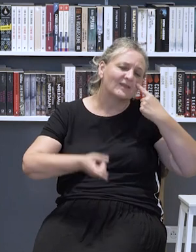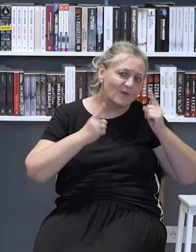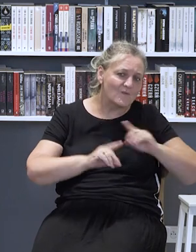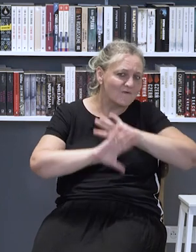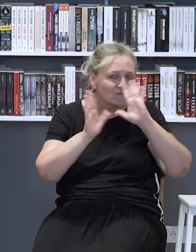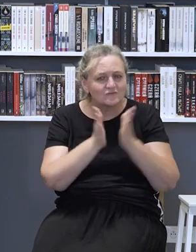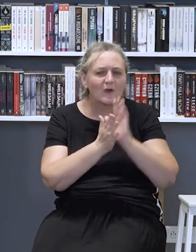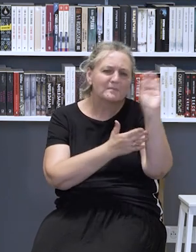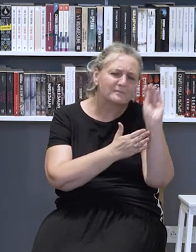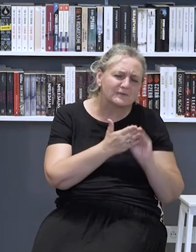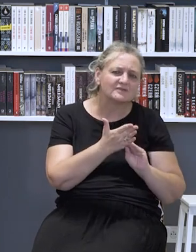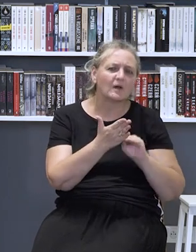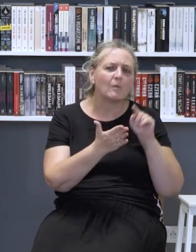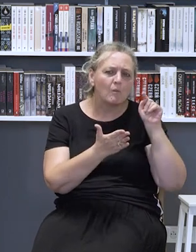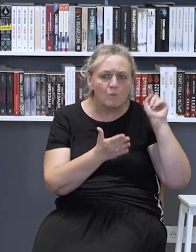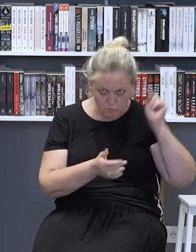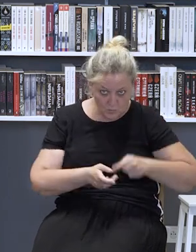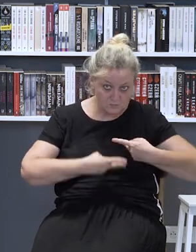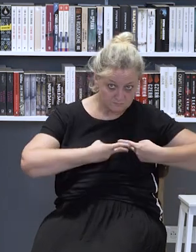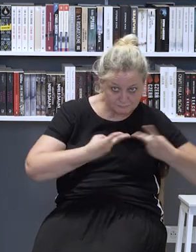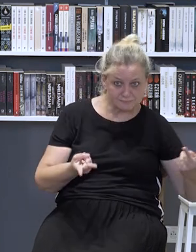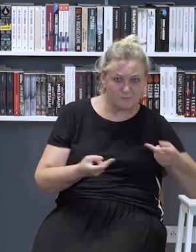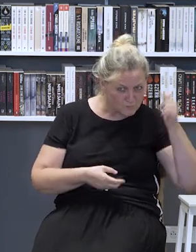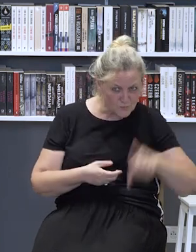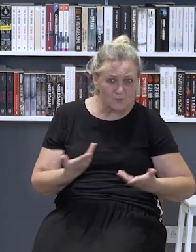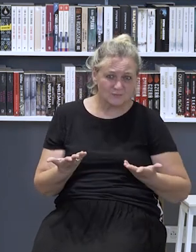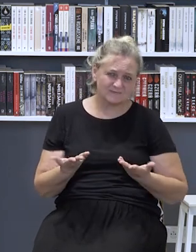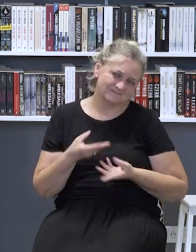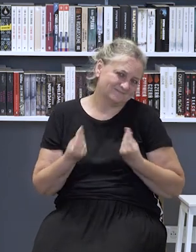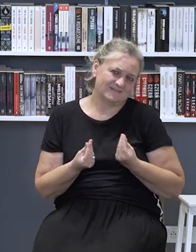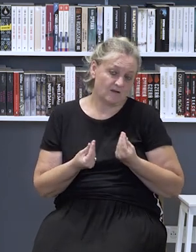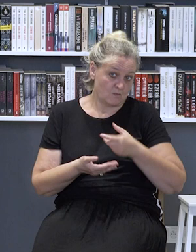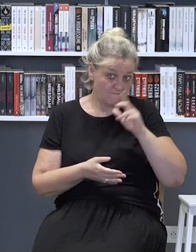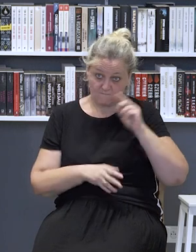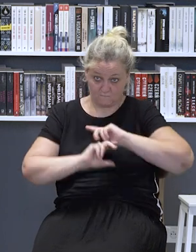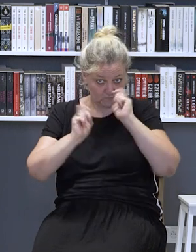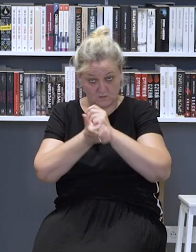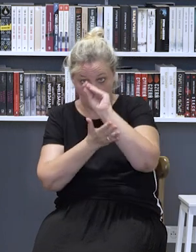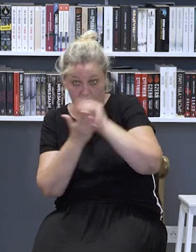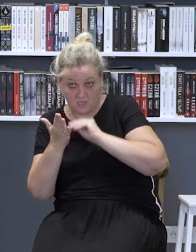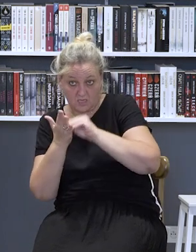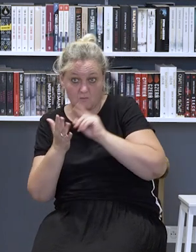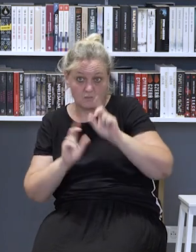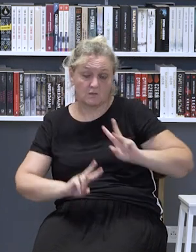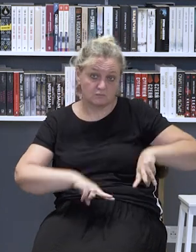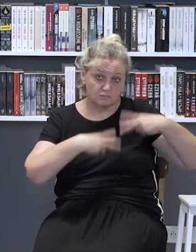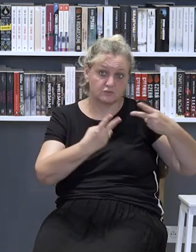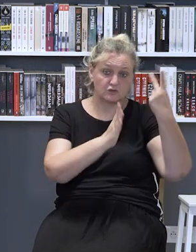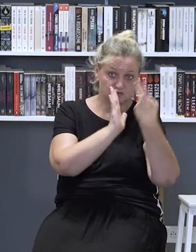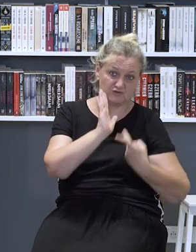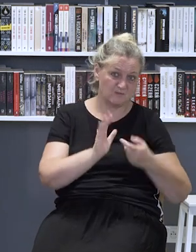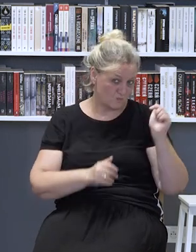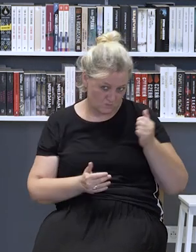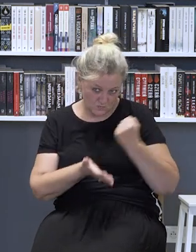się napisze, musiało być wydane. Żeby wszystko, co się napisze, musiało być oddane w ręce